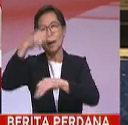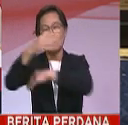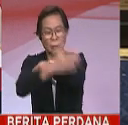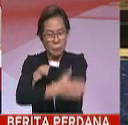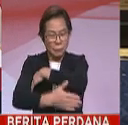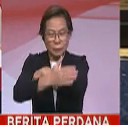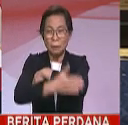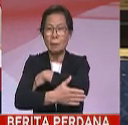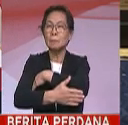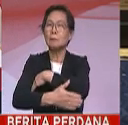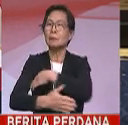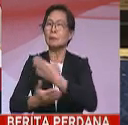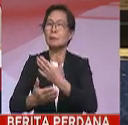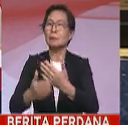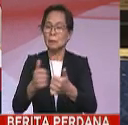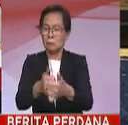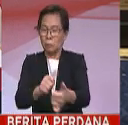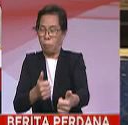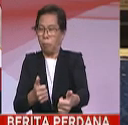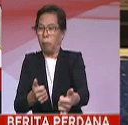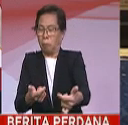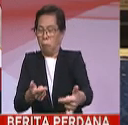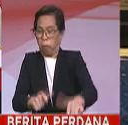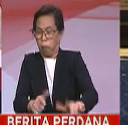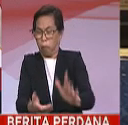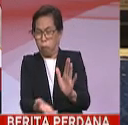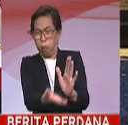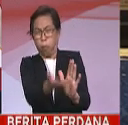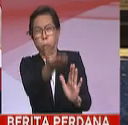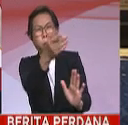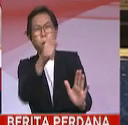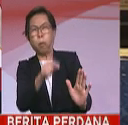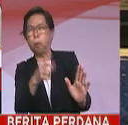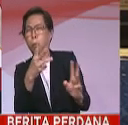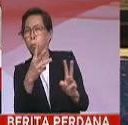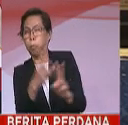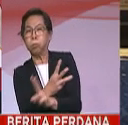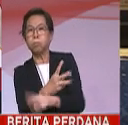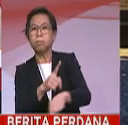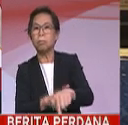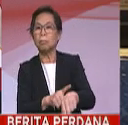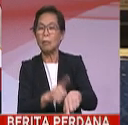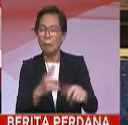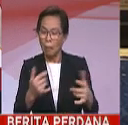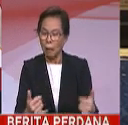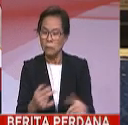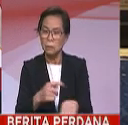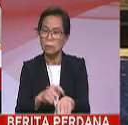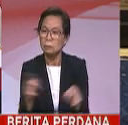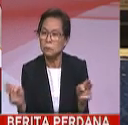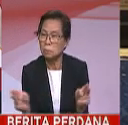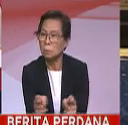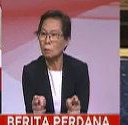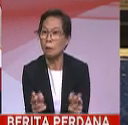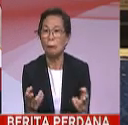untuk mengelakkan insiden peningkatan kes yang mendadak dalam tempoh masa yang singkat.